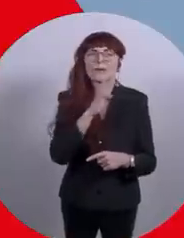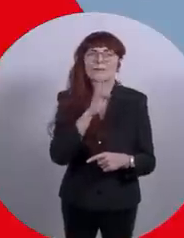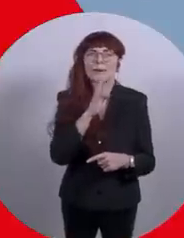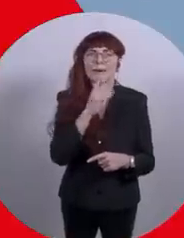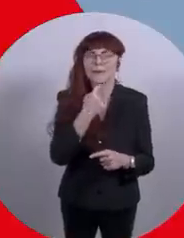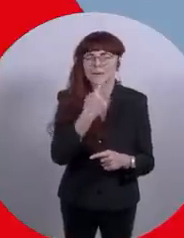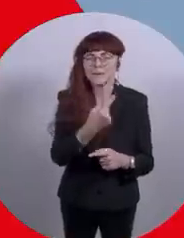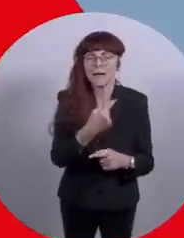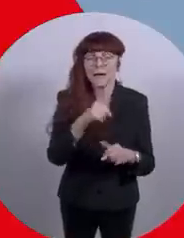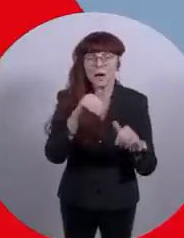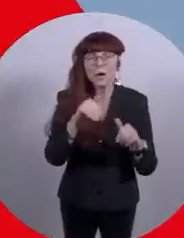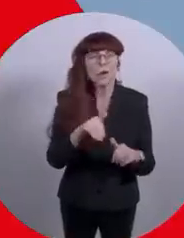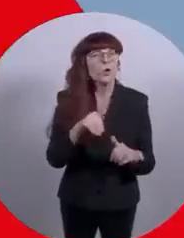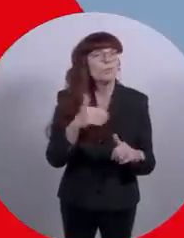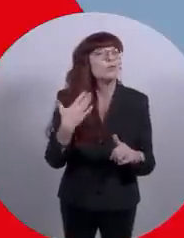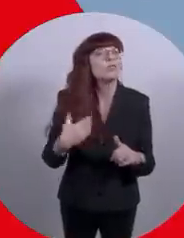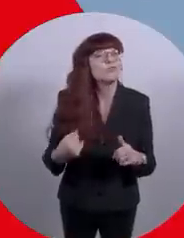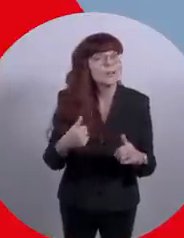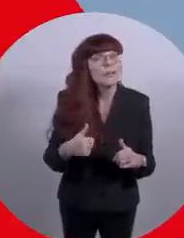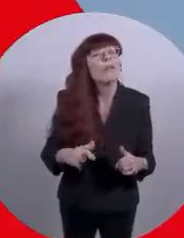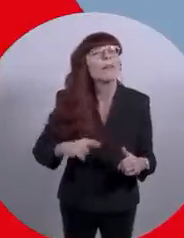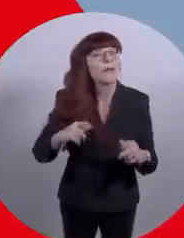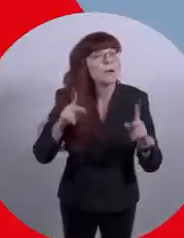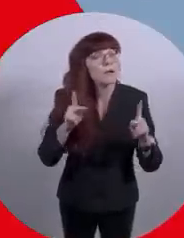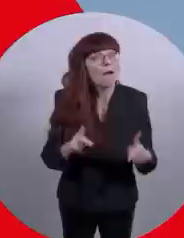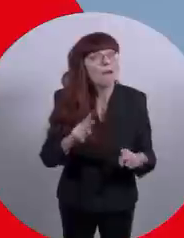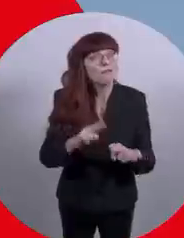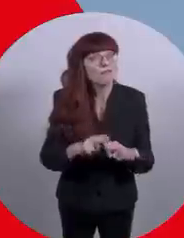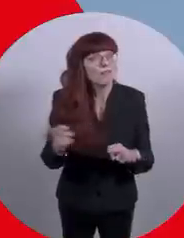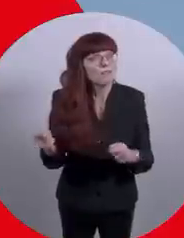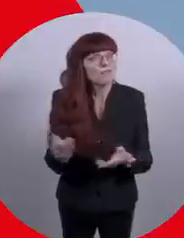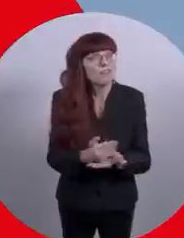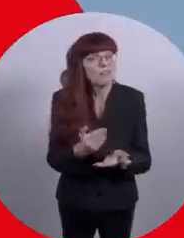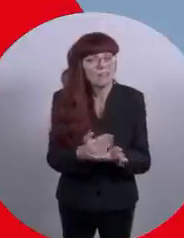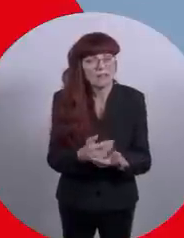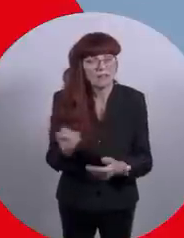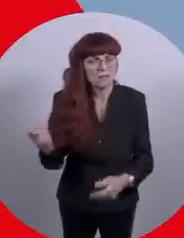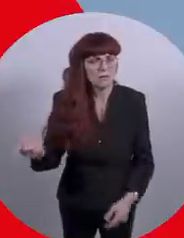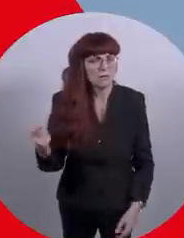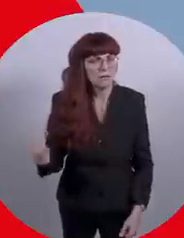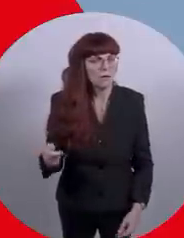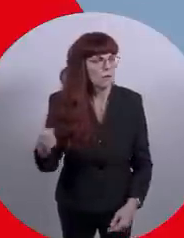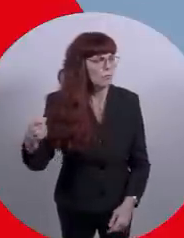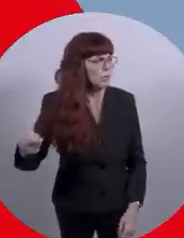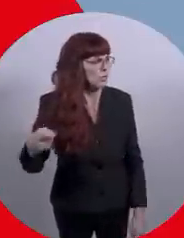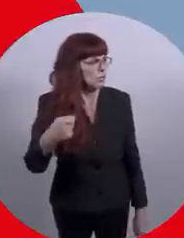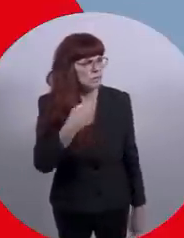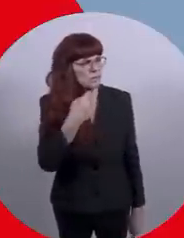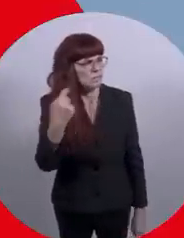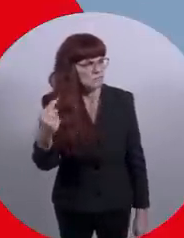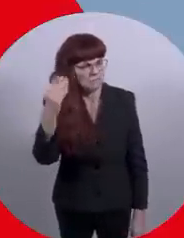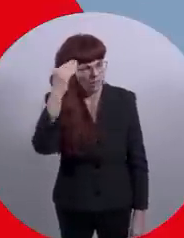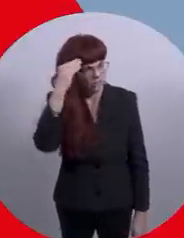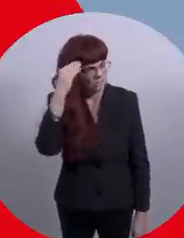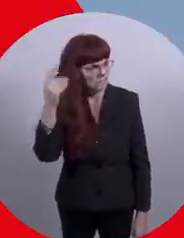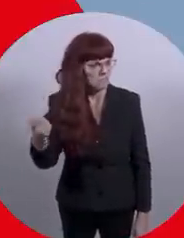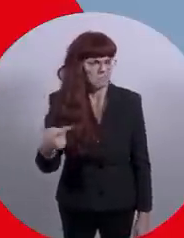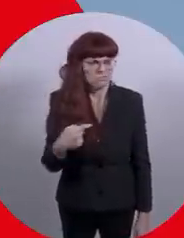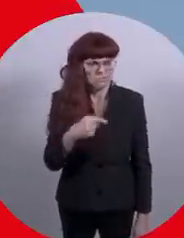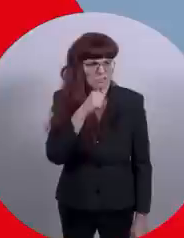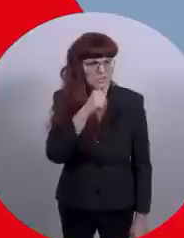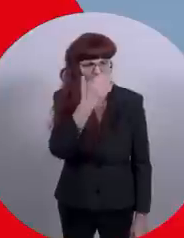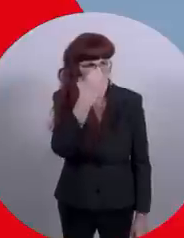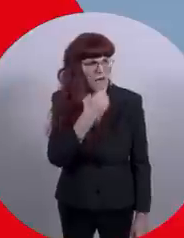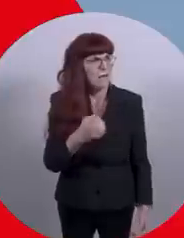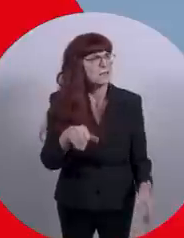wir verdienen leben können der wird sie denken der nimmt ich kann